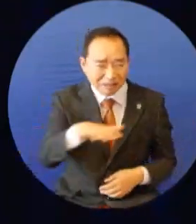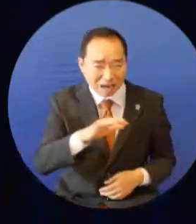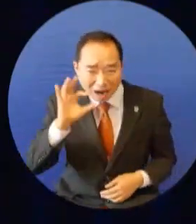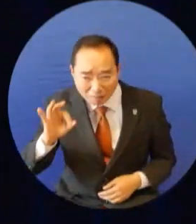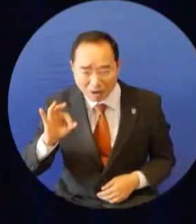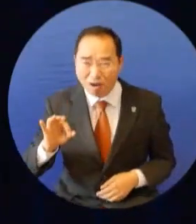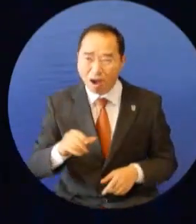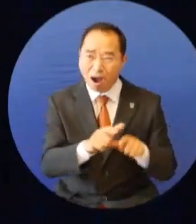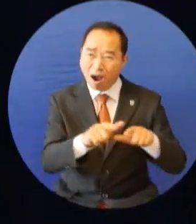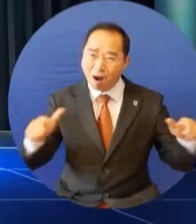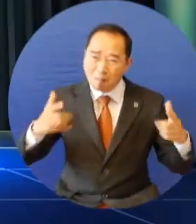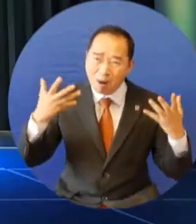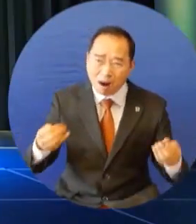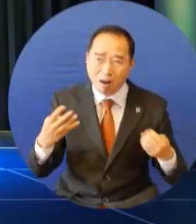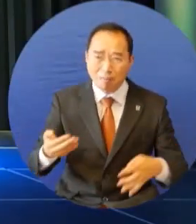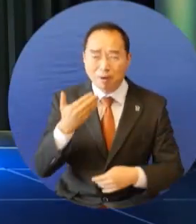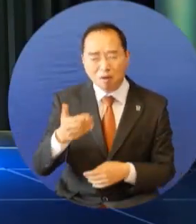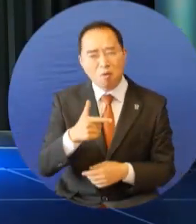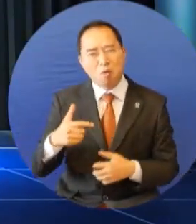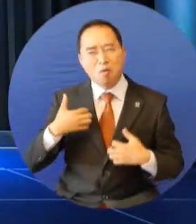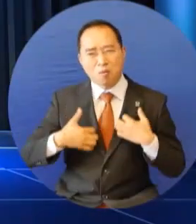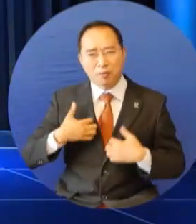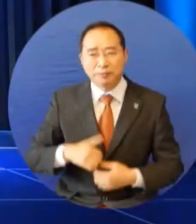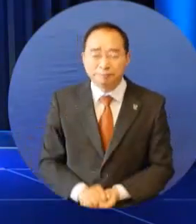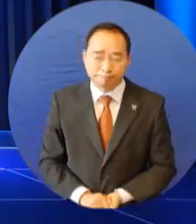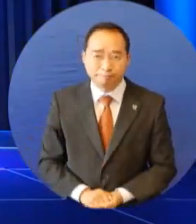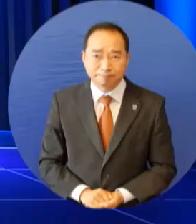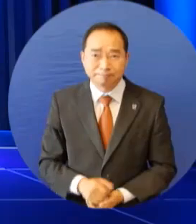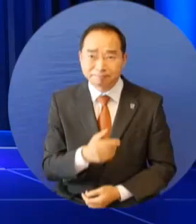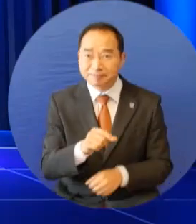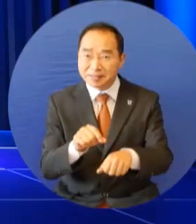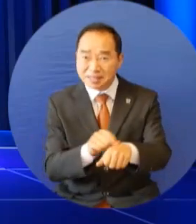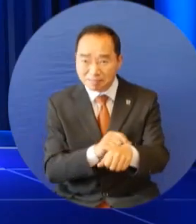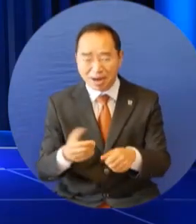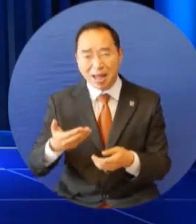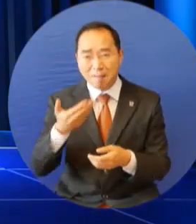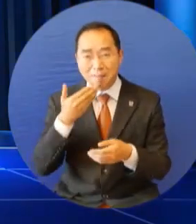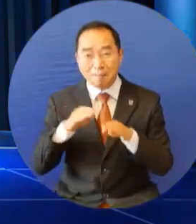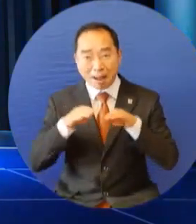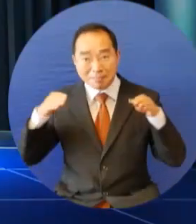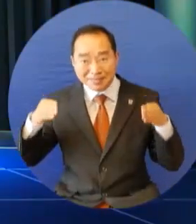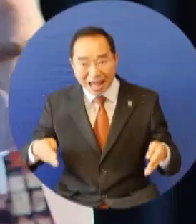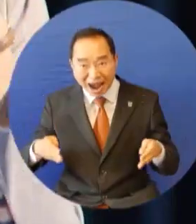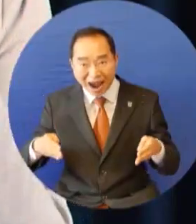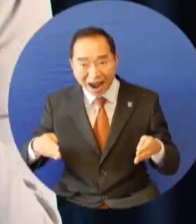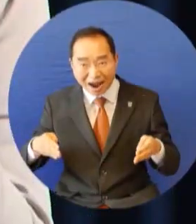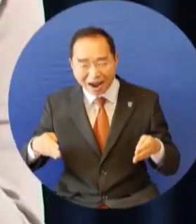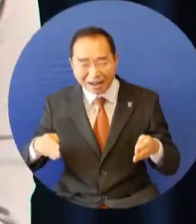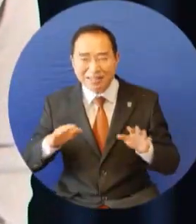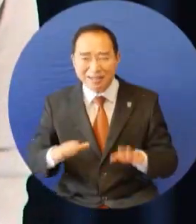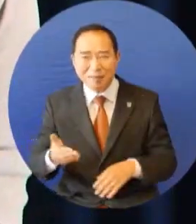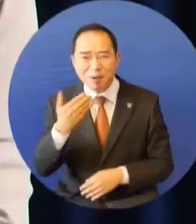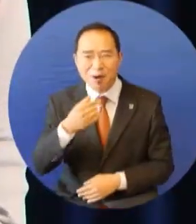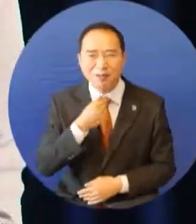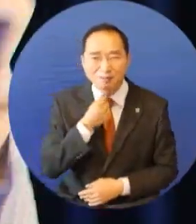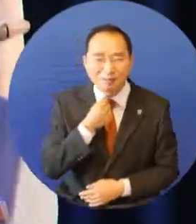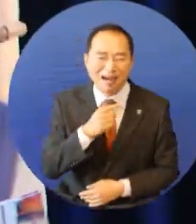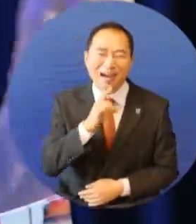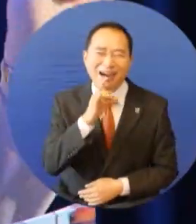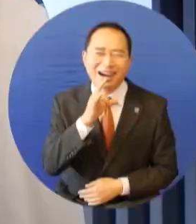좋아요. 임지호 선생님의 아주 특별한 밥상 저희가 지금 먹어보곤 싶지만 그럴 수